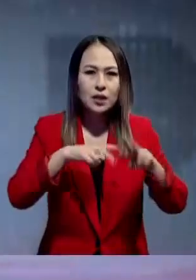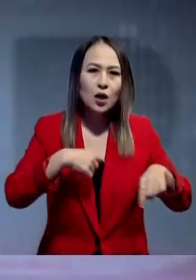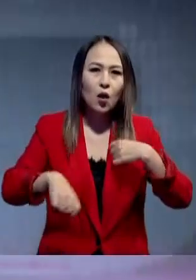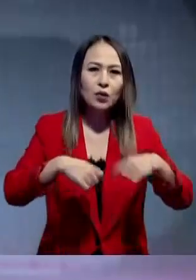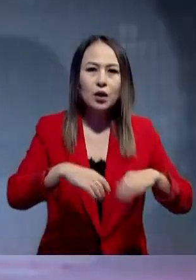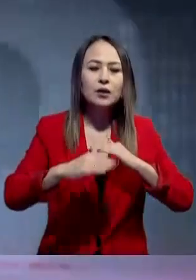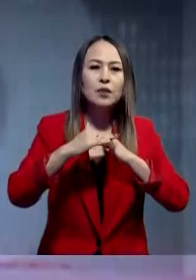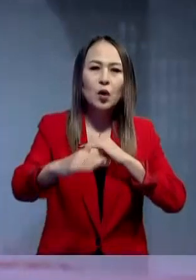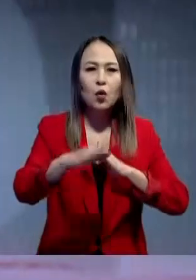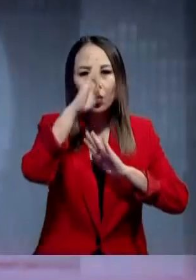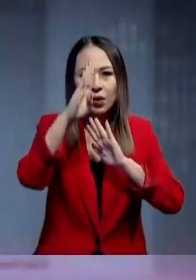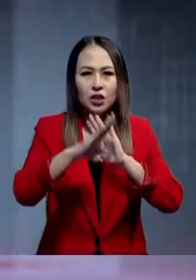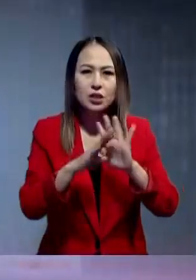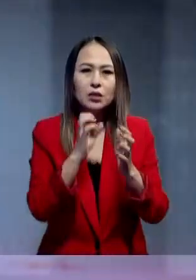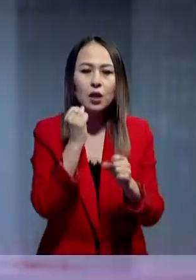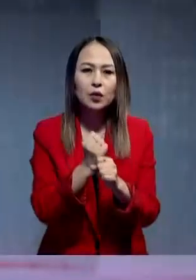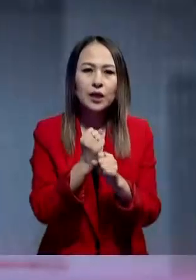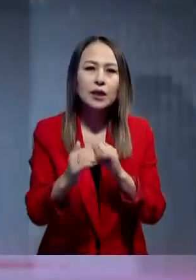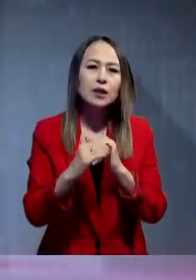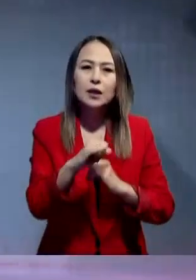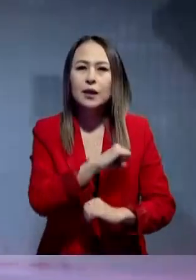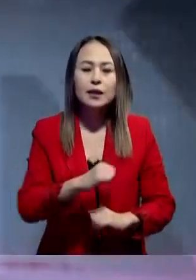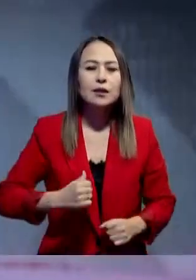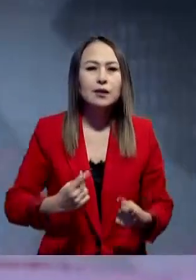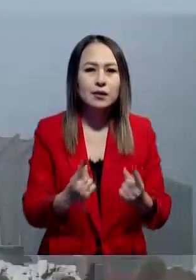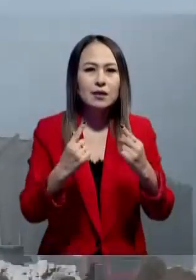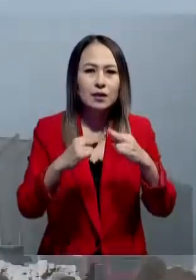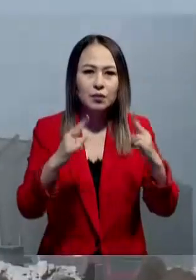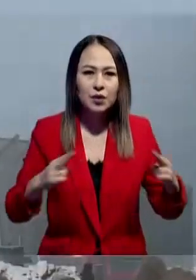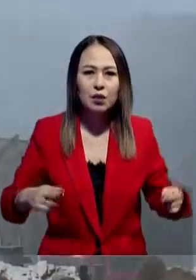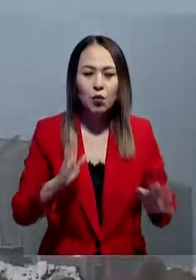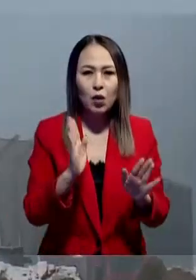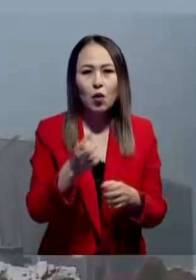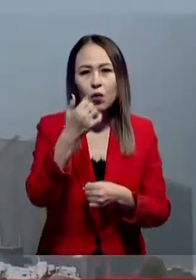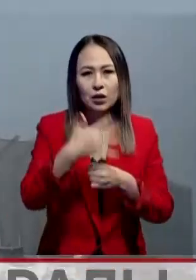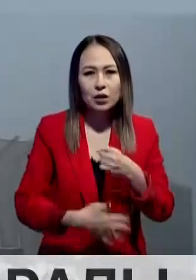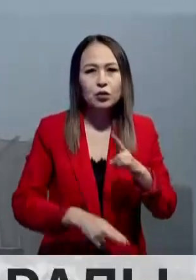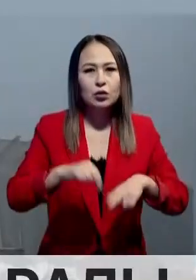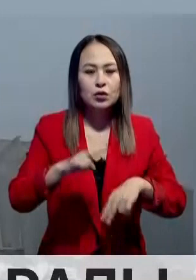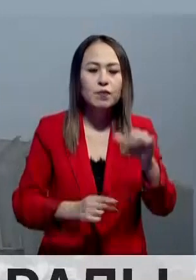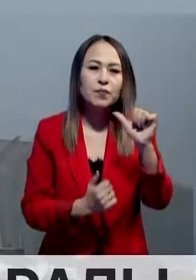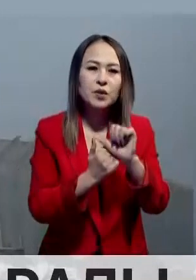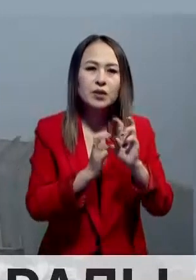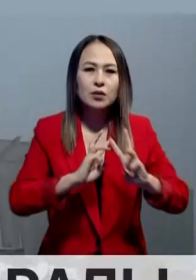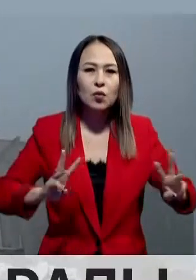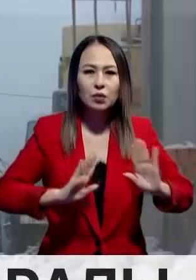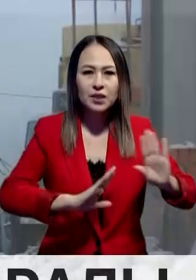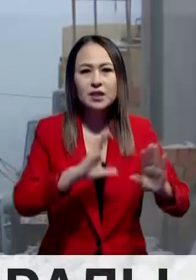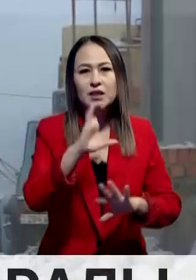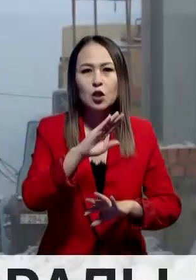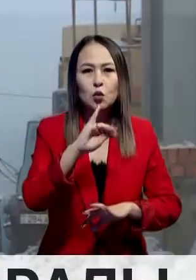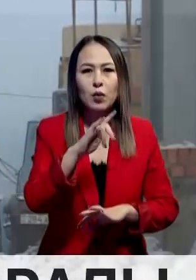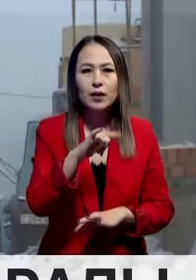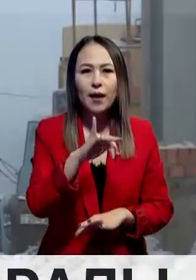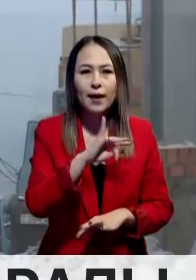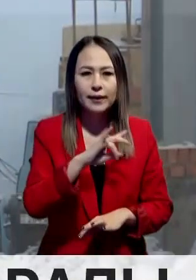арналған сауда алаңдары мен қоймалар жасақталуда. Бұл елдегі ең ірі нысандардың бірі болмақ. Орталықтың құрылысын премьер-министрдің орынбасары